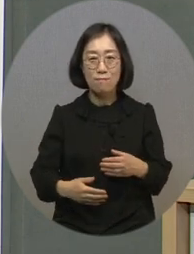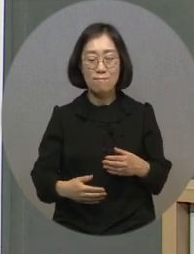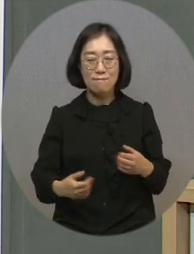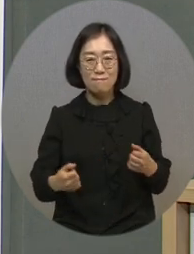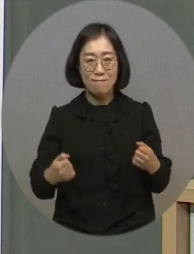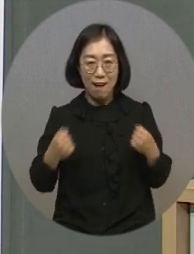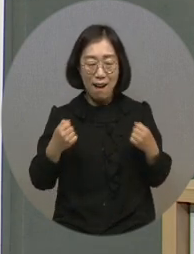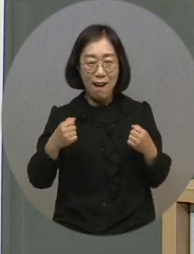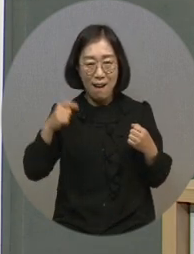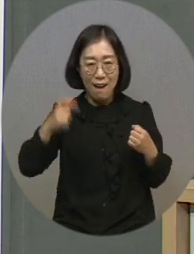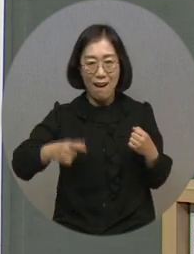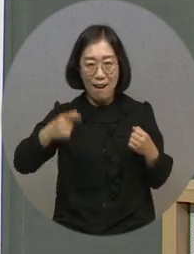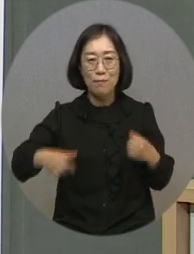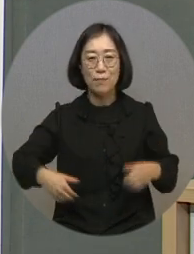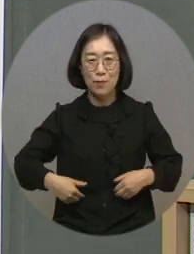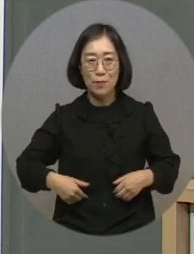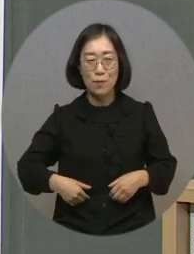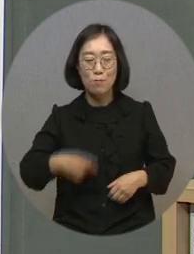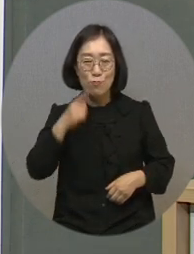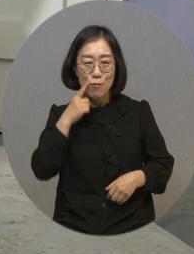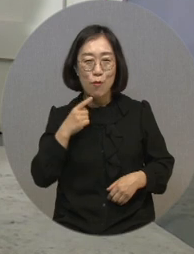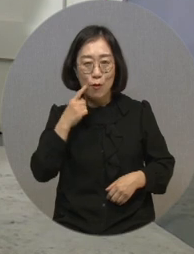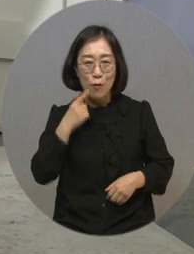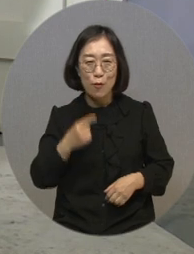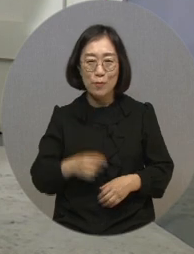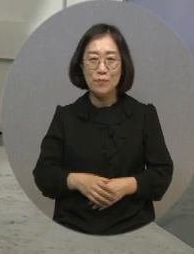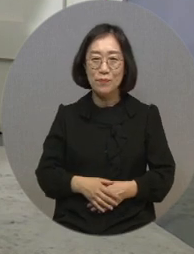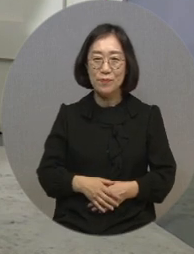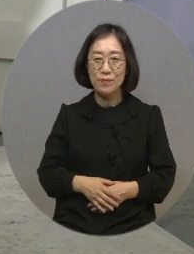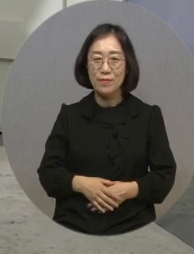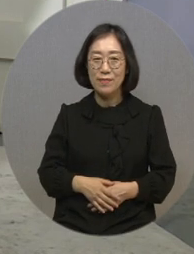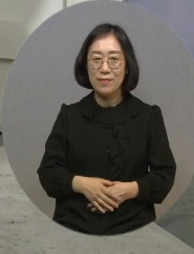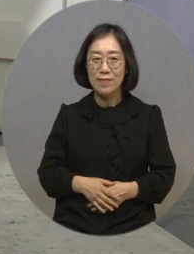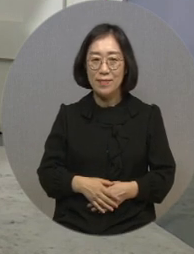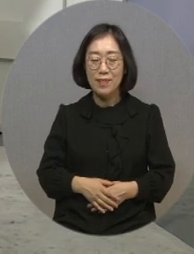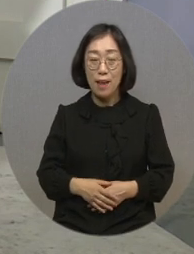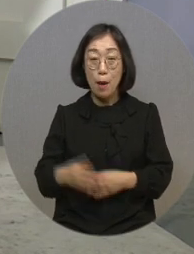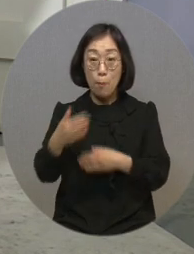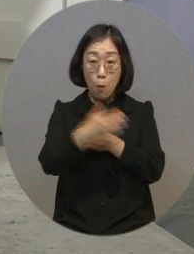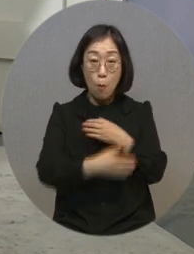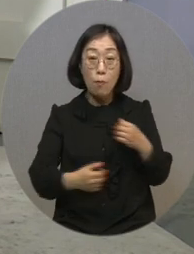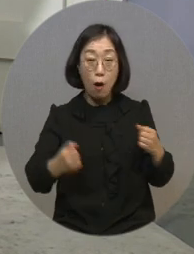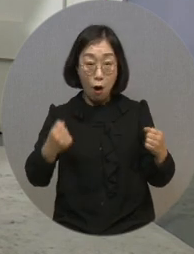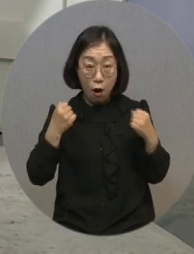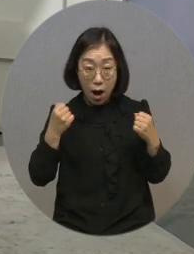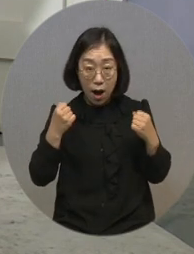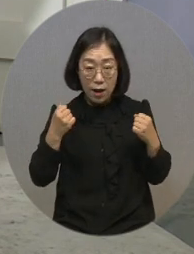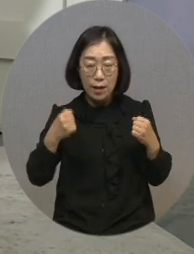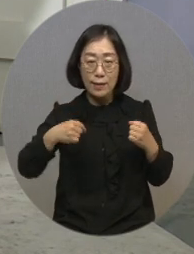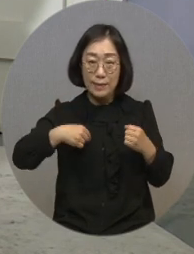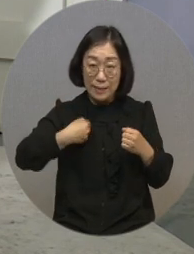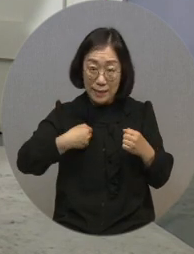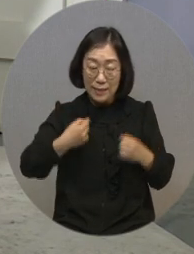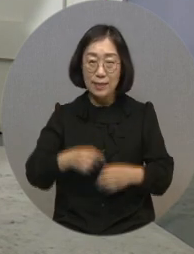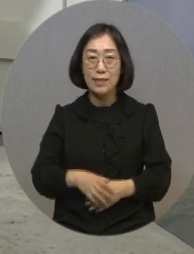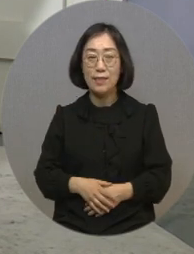네? 부러워요. 아유, 그런 말씀을요. 그러니까 이 건강이라는 거는 자기